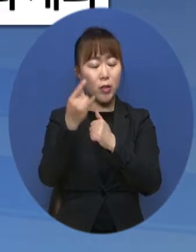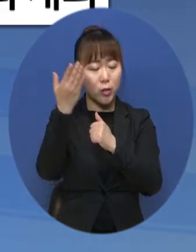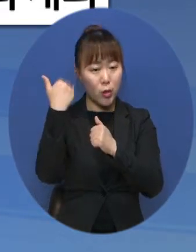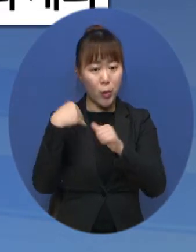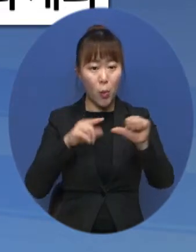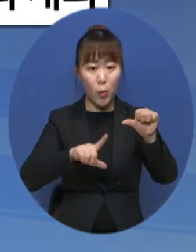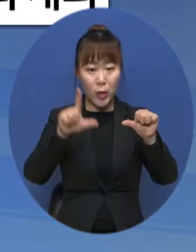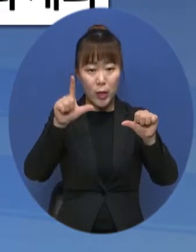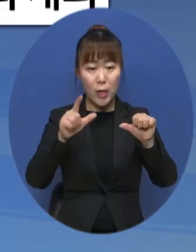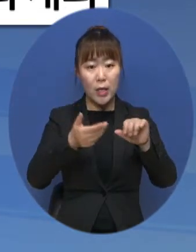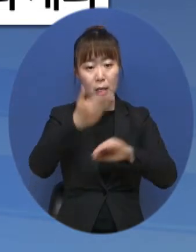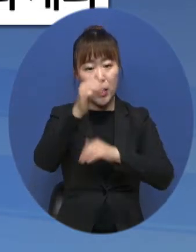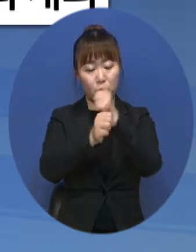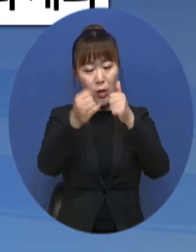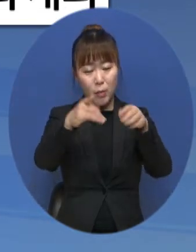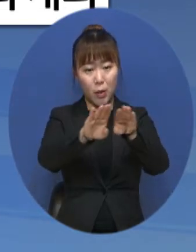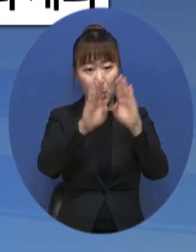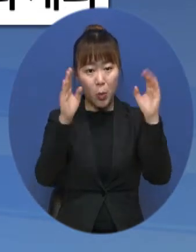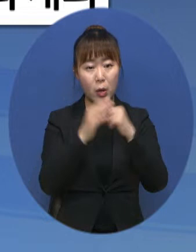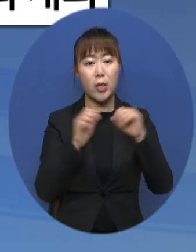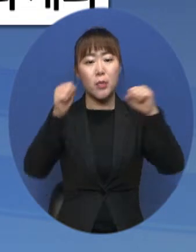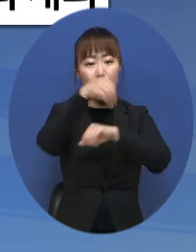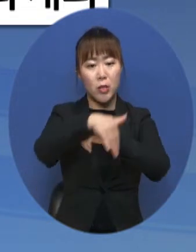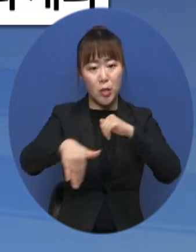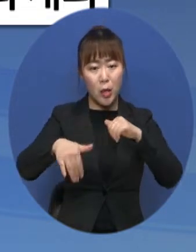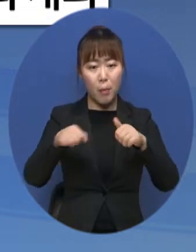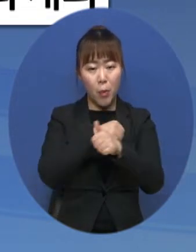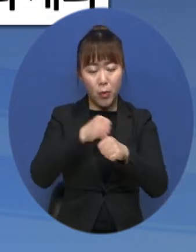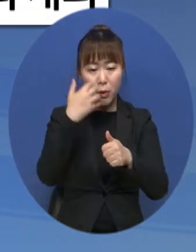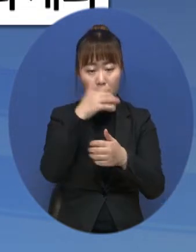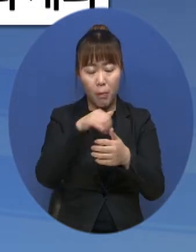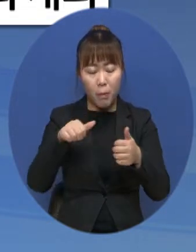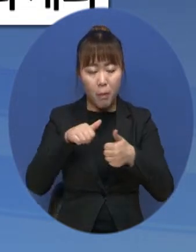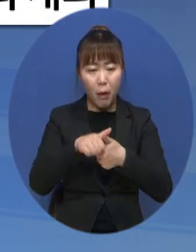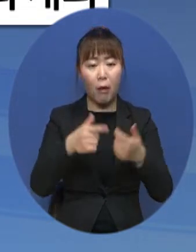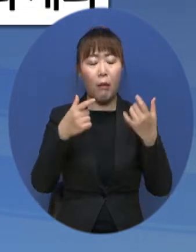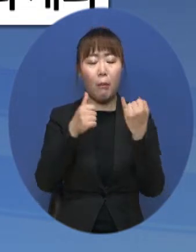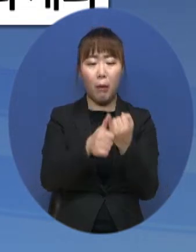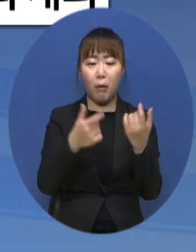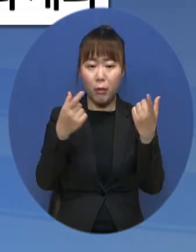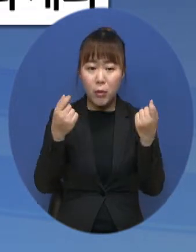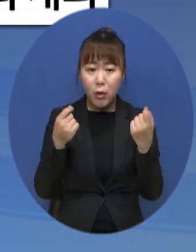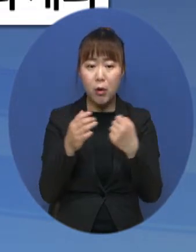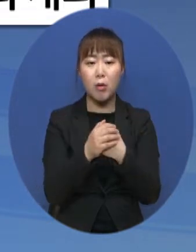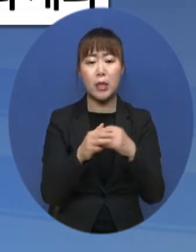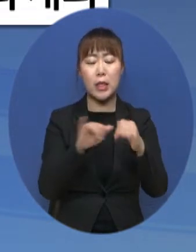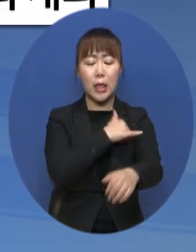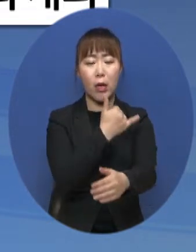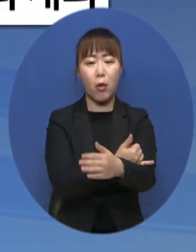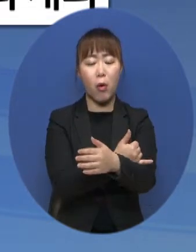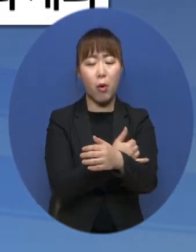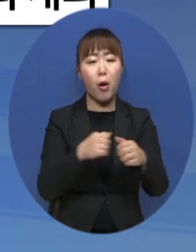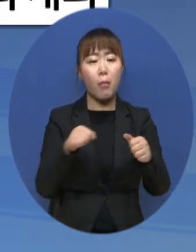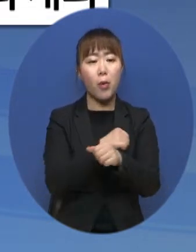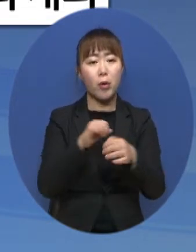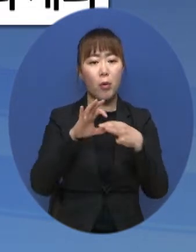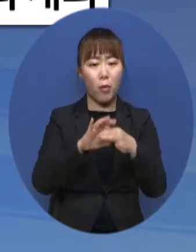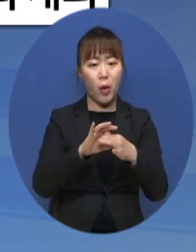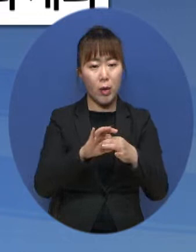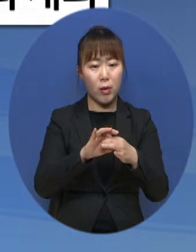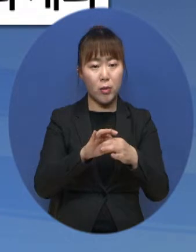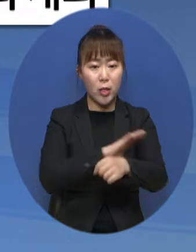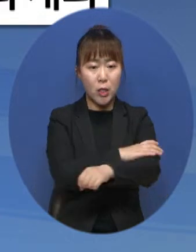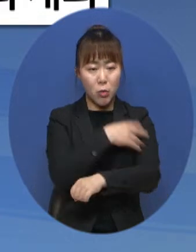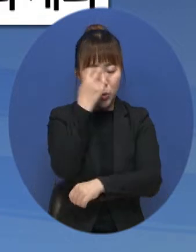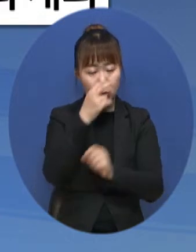5일 상임위원회를 열고 스포츠계의 폭력, 성폭력 등 피해자 인권보호체계 전반에 대한 직권조사를